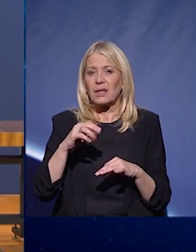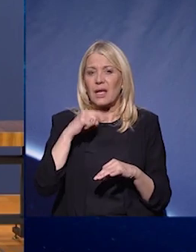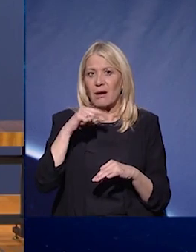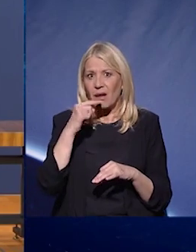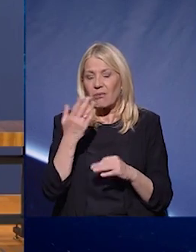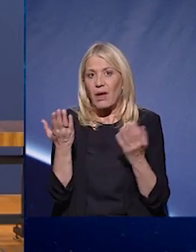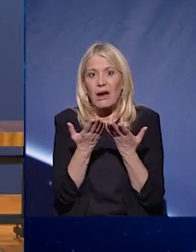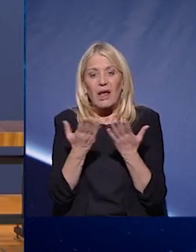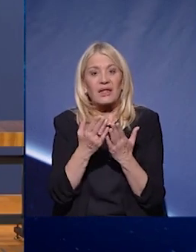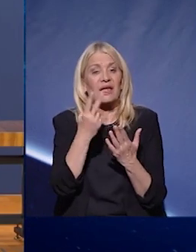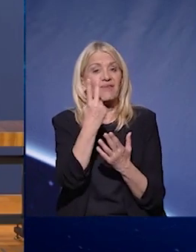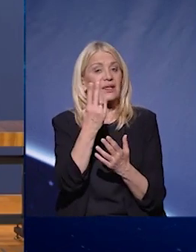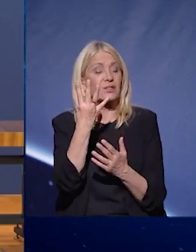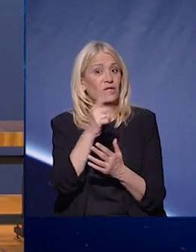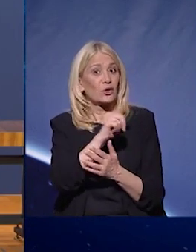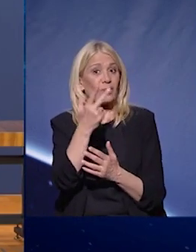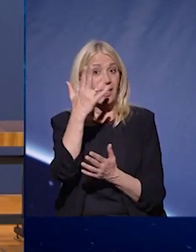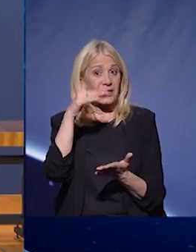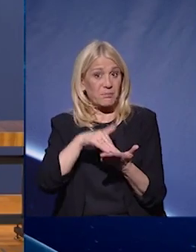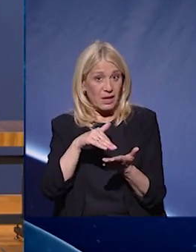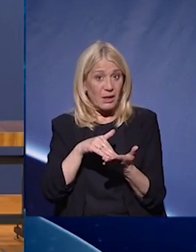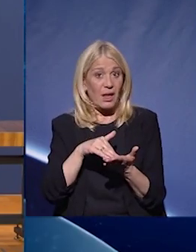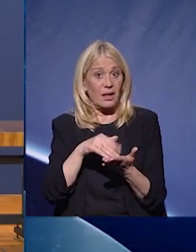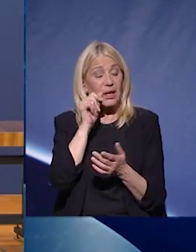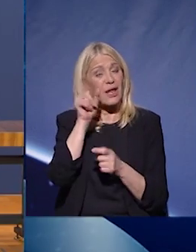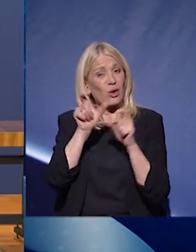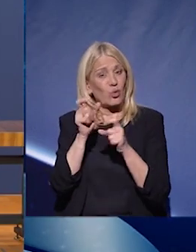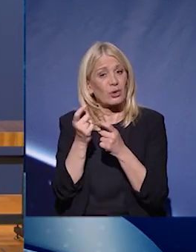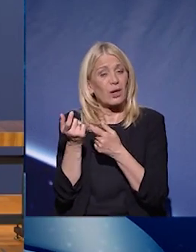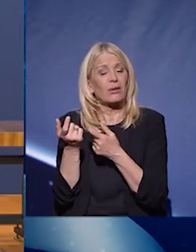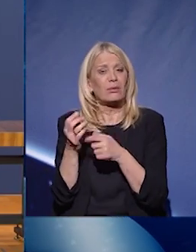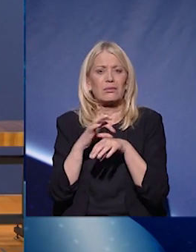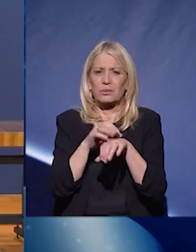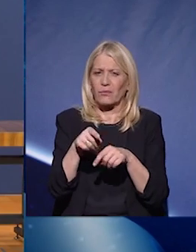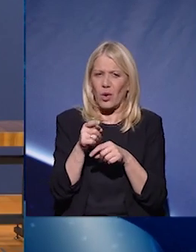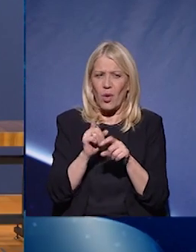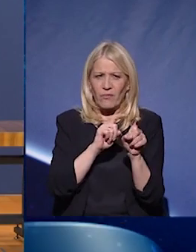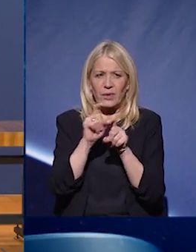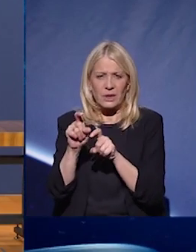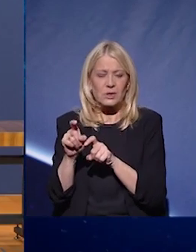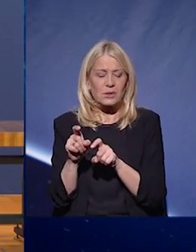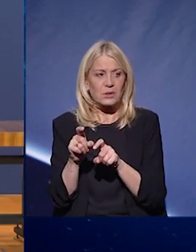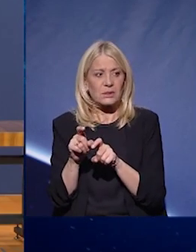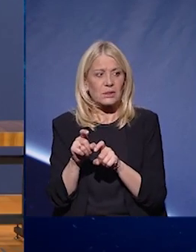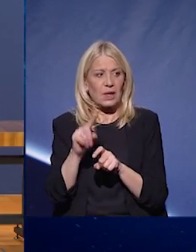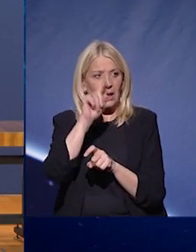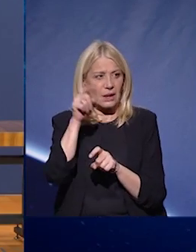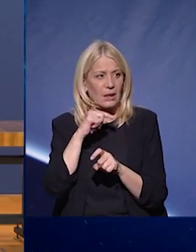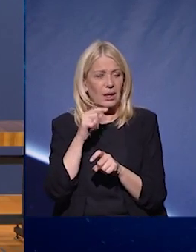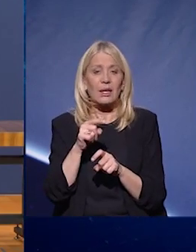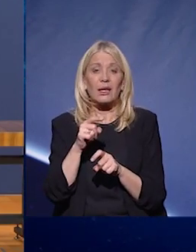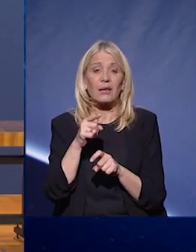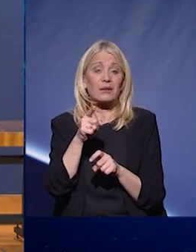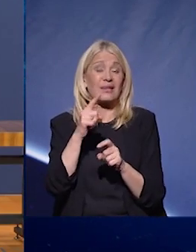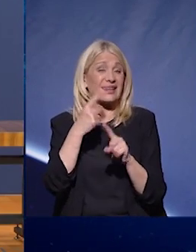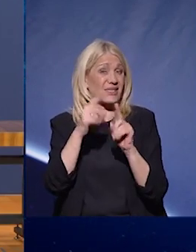negde 24 do 32.000 tih ljudi bilo zaraženo. Da li imate precizne informacije kakva je